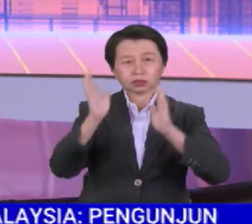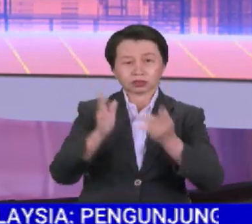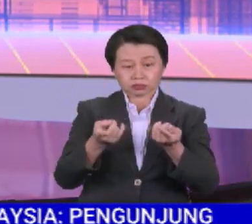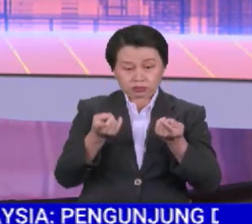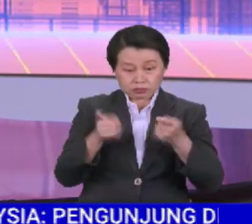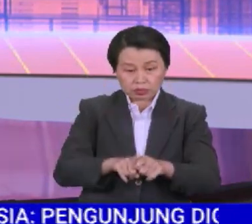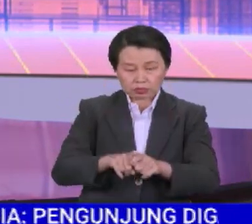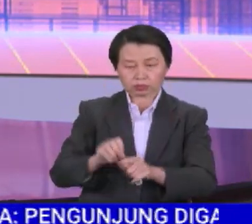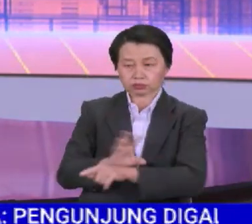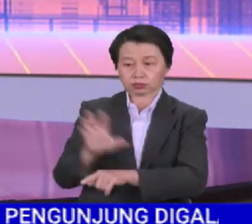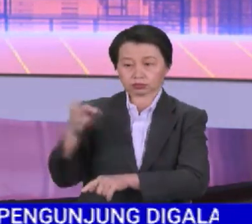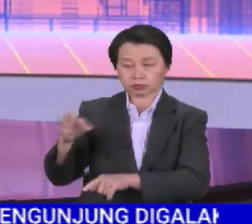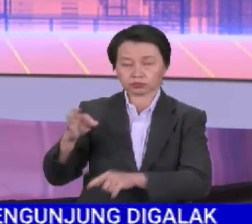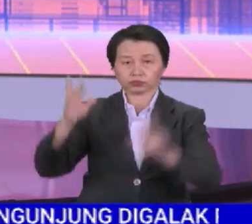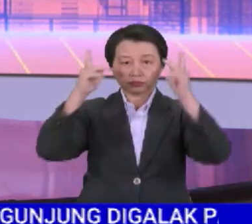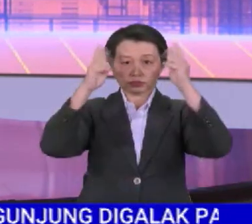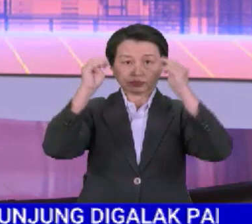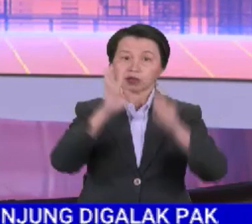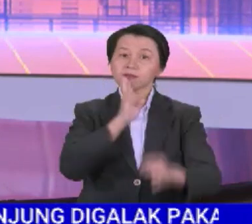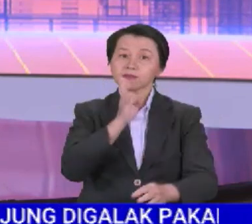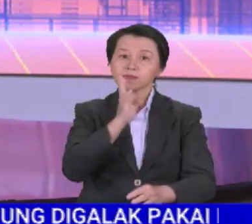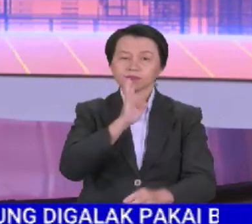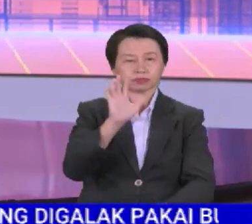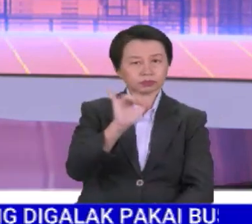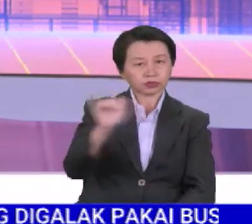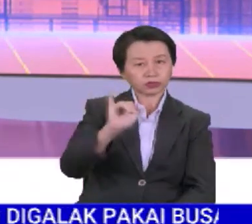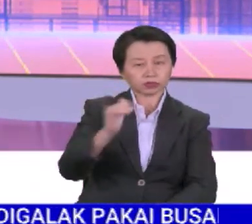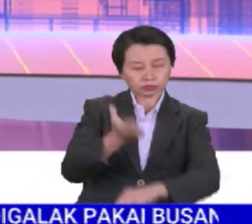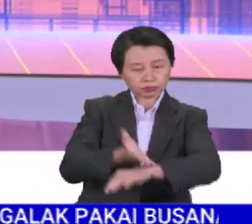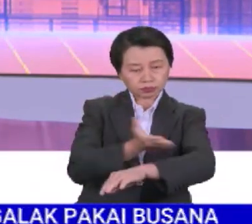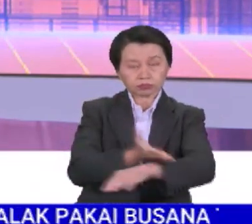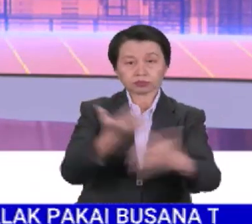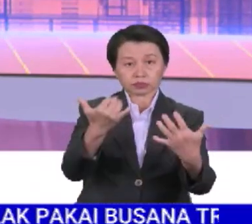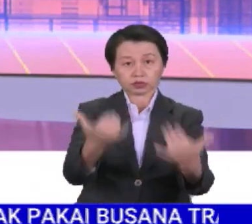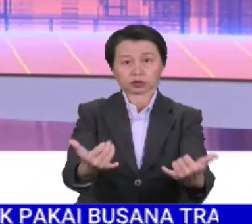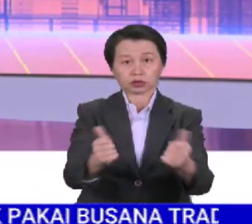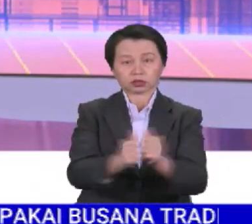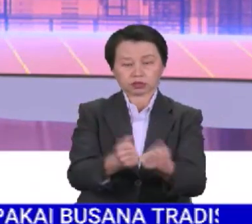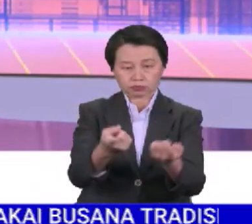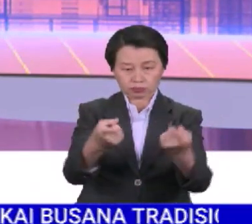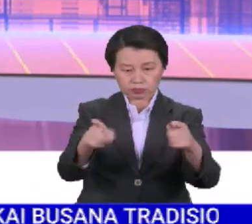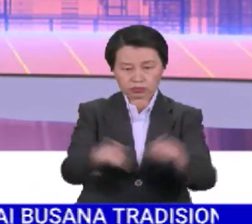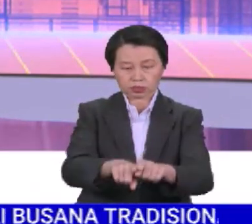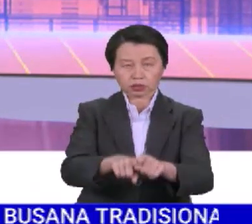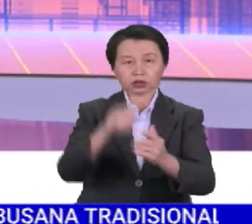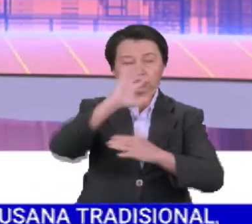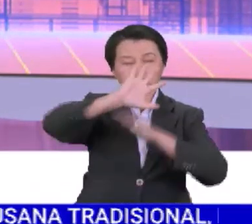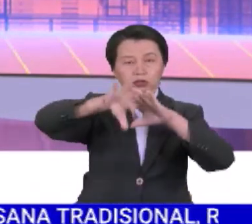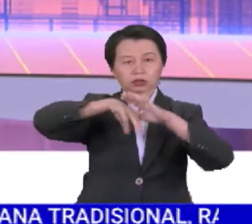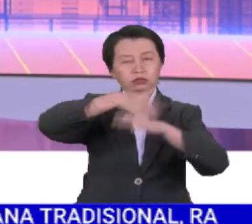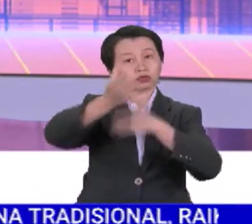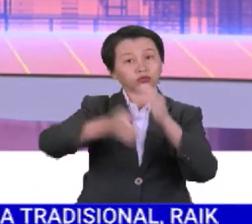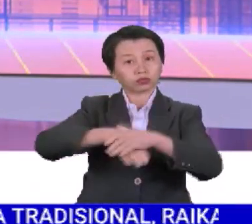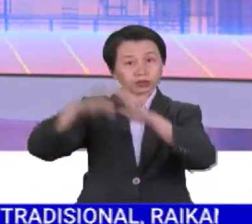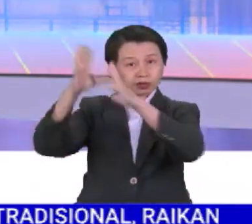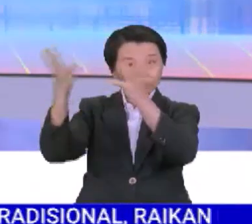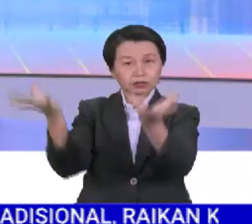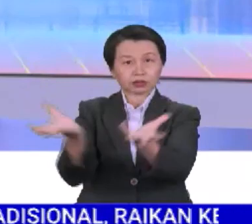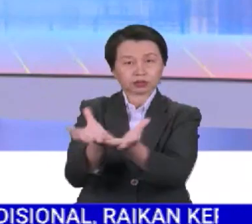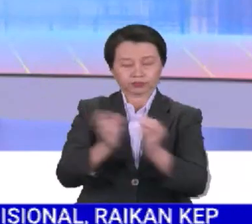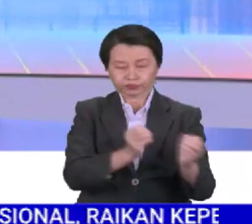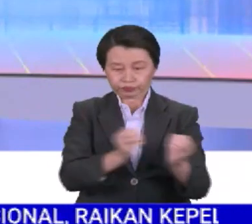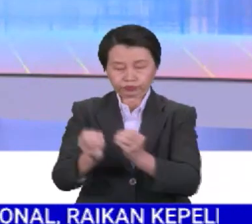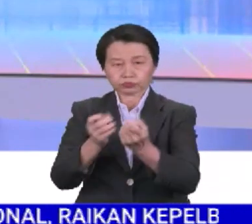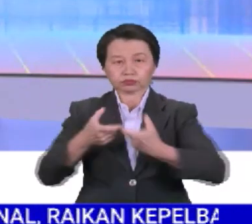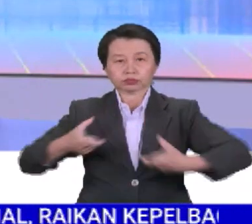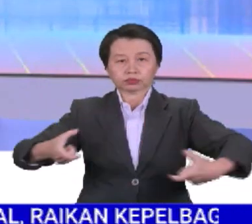pandemik COVID-19. Perdana Menteri berkata ia juga seiring perkembangan semasa yang turut berlaku di seluruh dunia. Justeru penganjuran